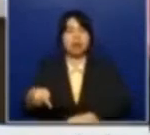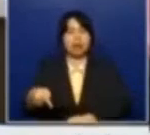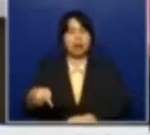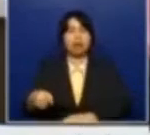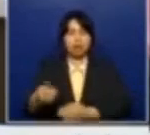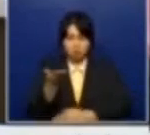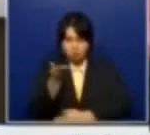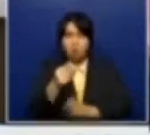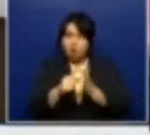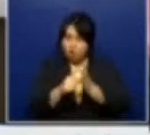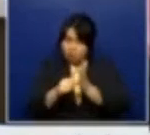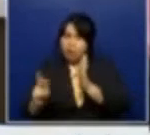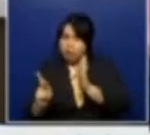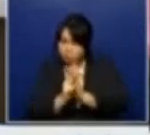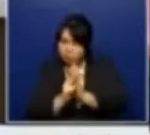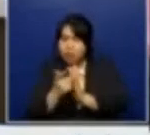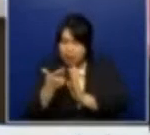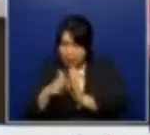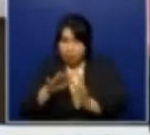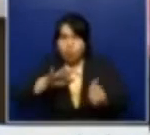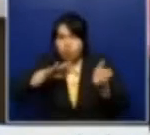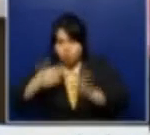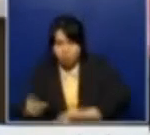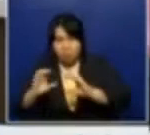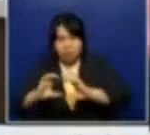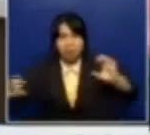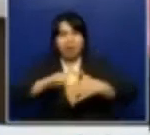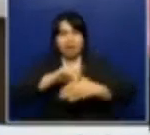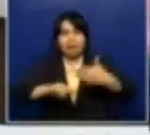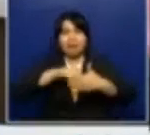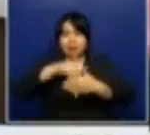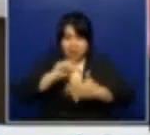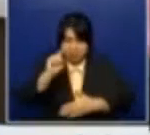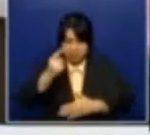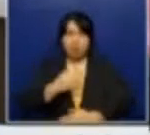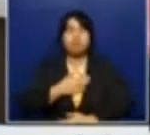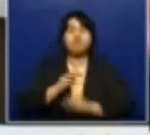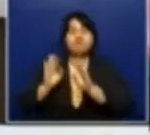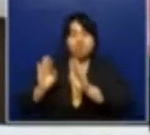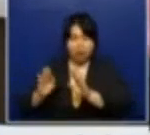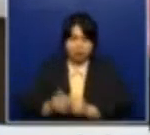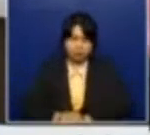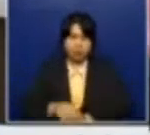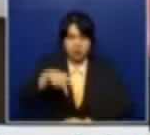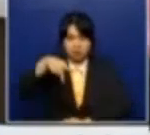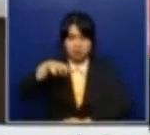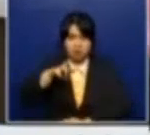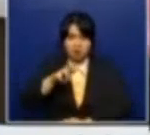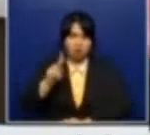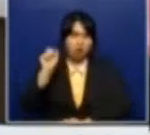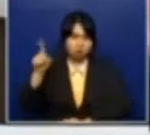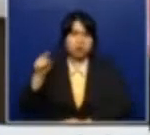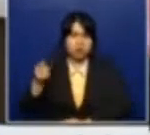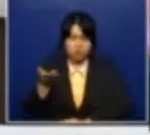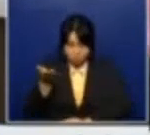เกณฑ์กติกาก่อนแล้วจึงยุบสภาเลือกตั้งใหม่ผมก็ฝากอีกเรื่องนึงครับรัฐบาลต้องยกเลิกพรกฉุกเฉินทันทีเ